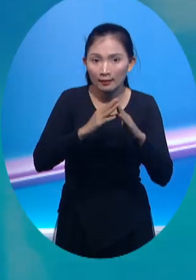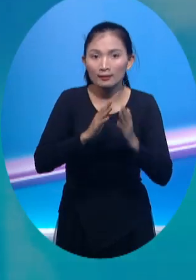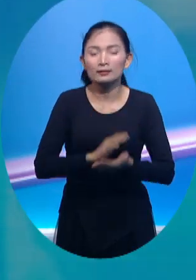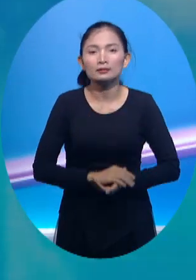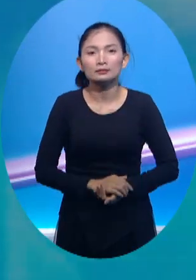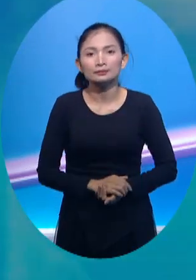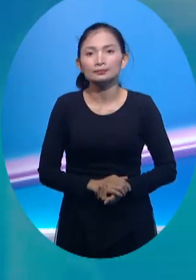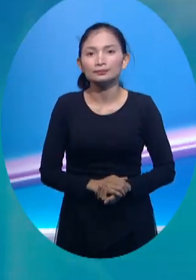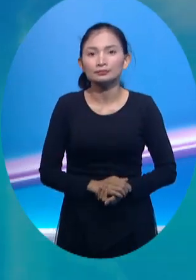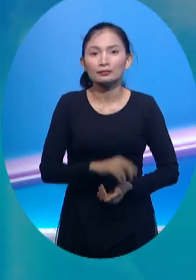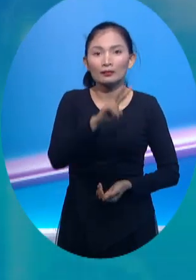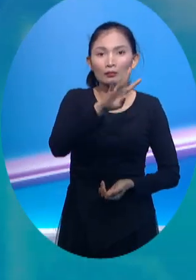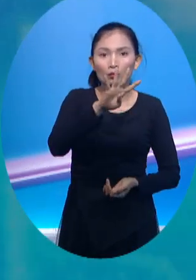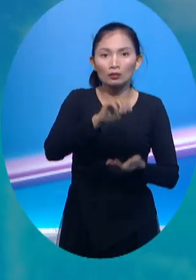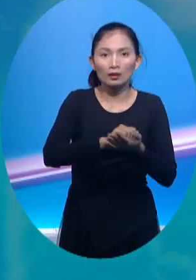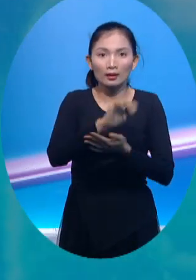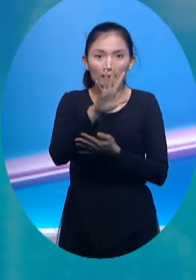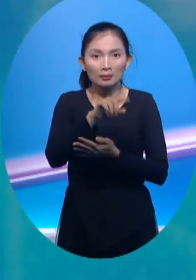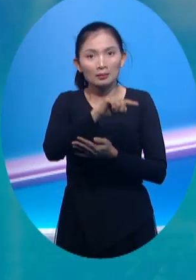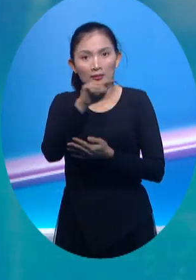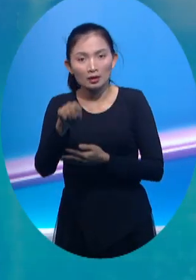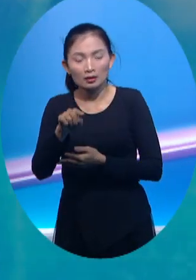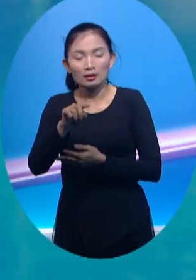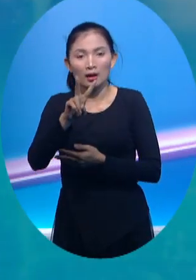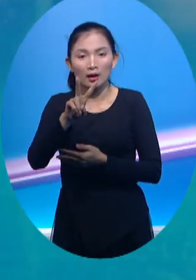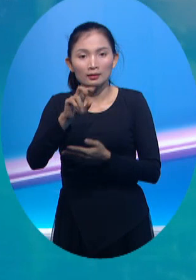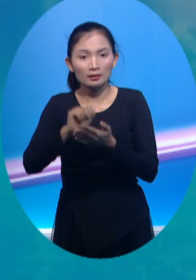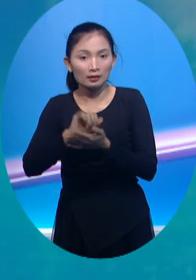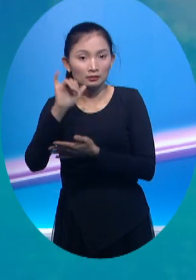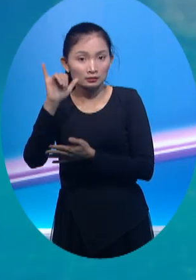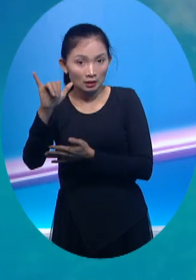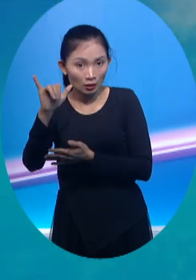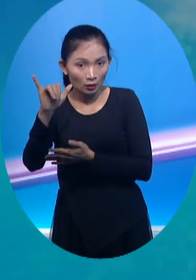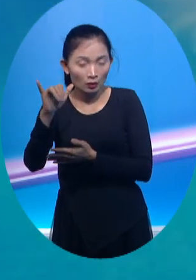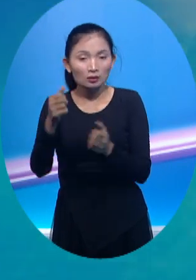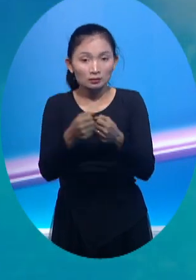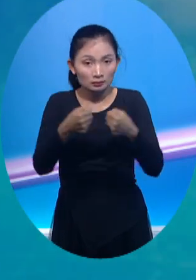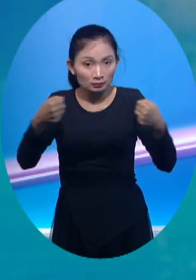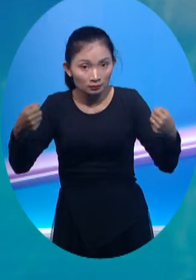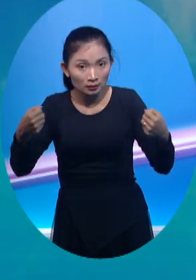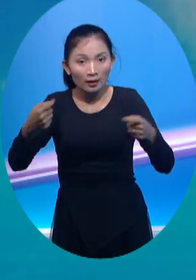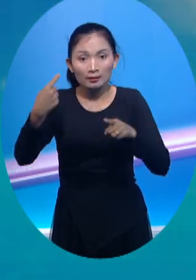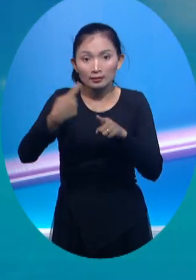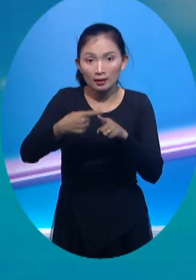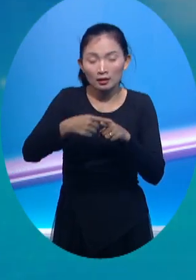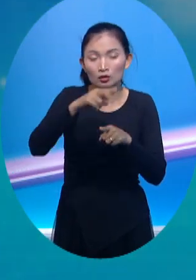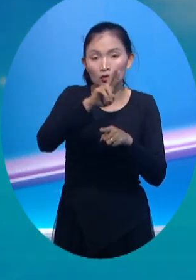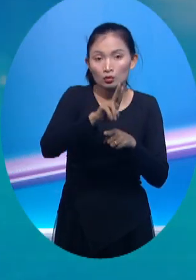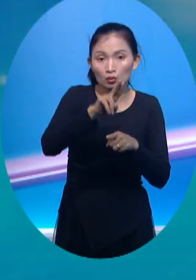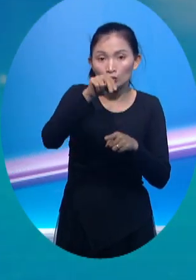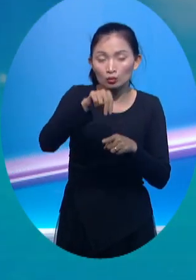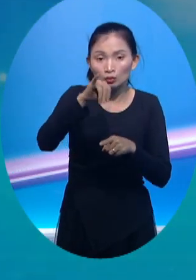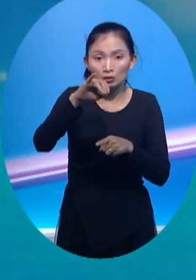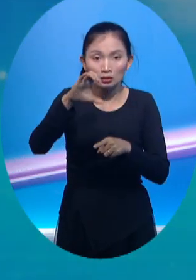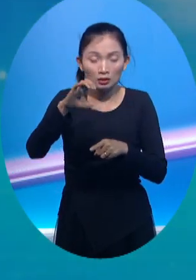bắt đầu từ ngày 24 tháng 5 đến hết ngày 2 tháng 6, Uniqlo, thương hiệu bán lẻ thời trang toàn cầu đến từ Nhật Bản, thực hiện chương trình Tuần lễ cảm ơn, kỷ